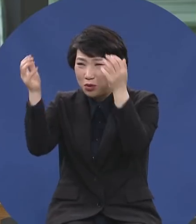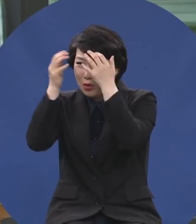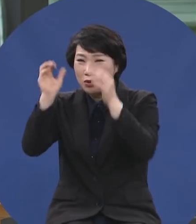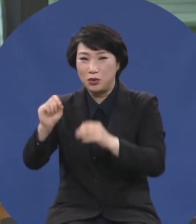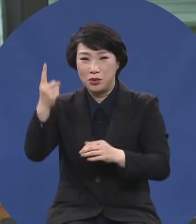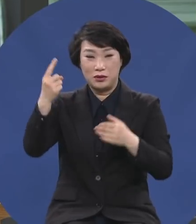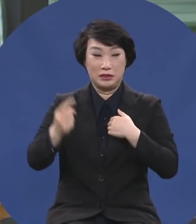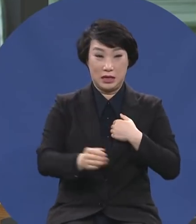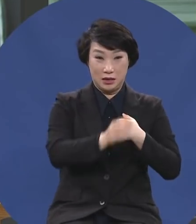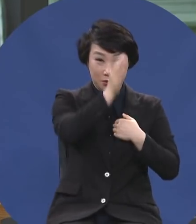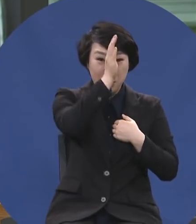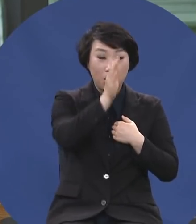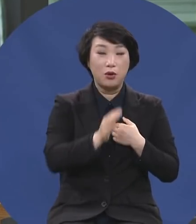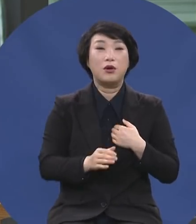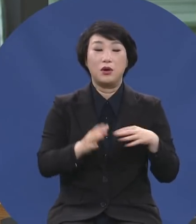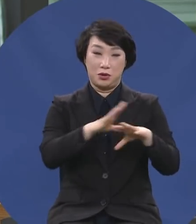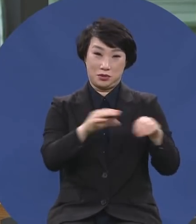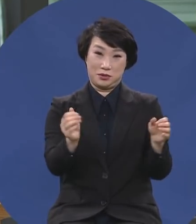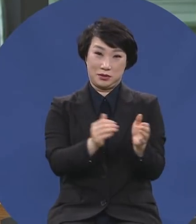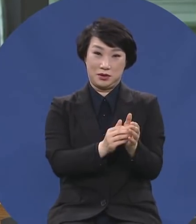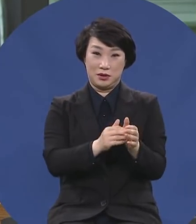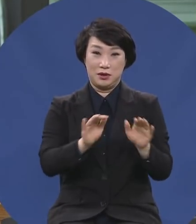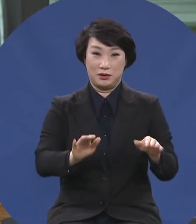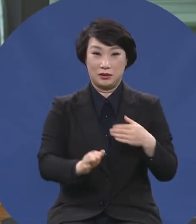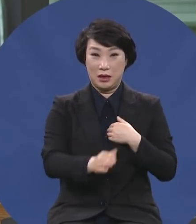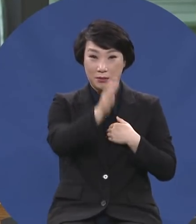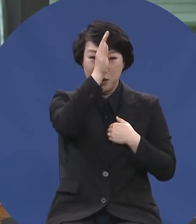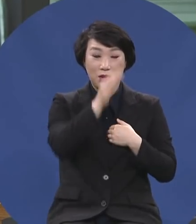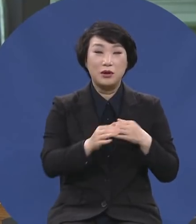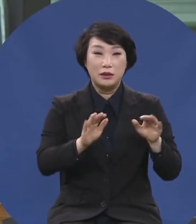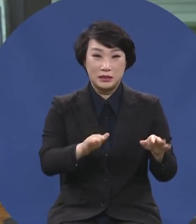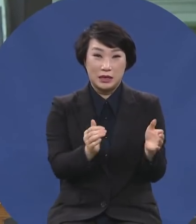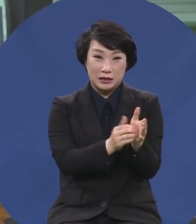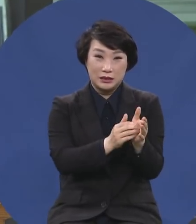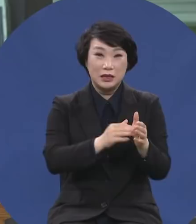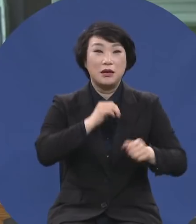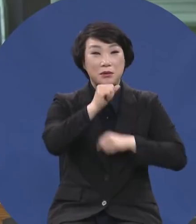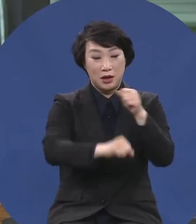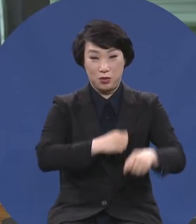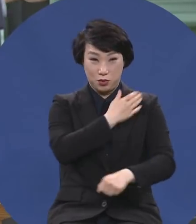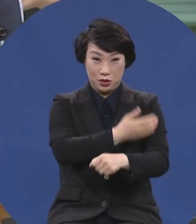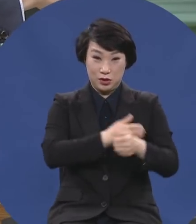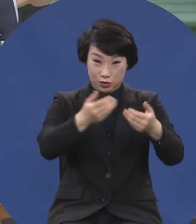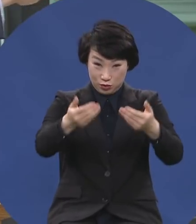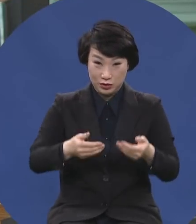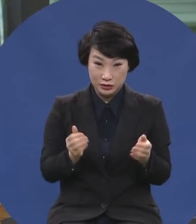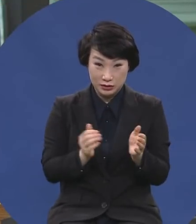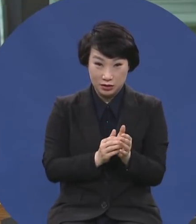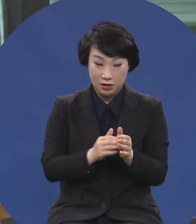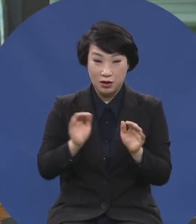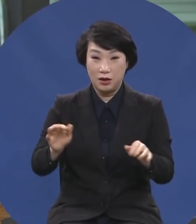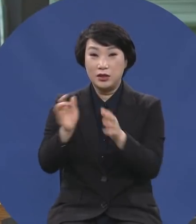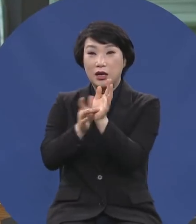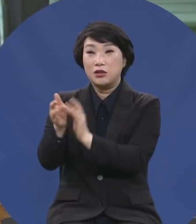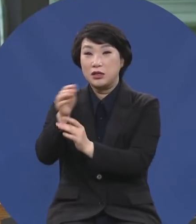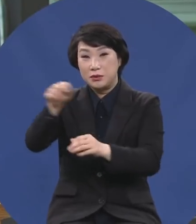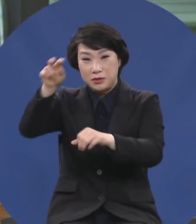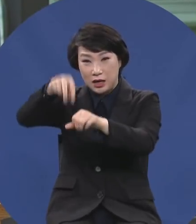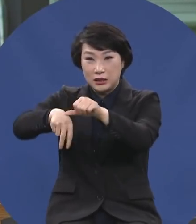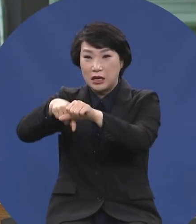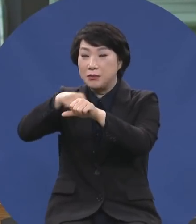내 질병을 치료하시고 질병에서 자유할 권리를 주시고 그가 피 흘려